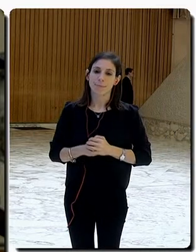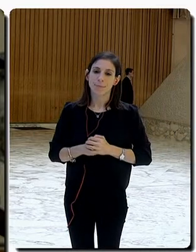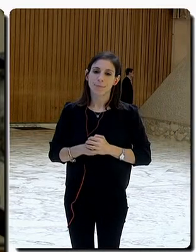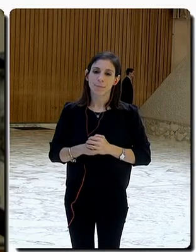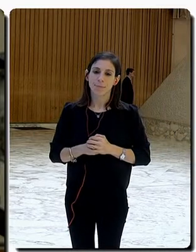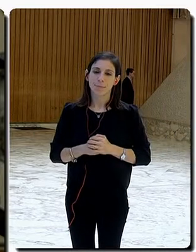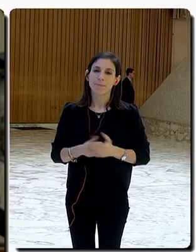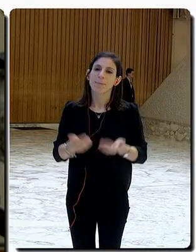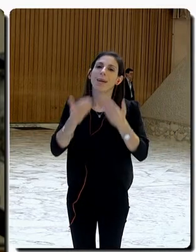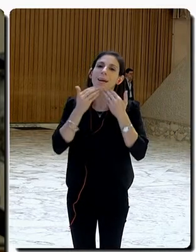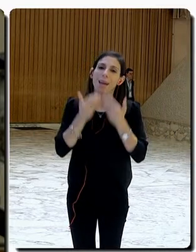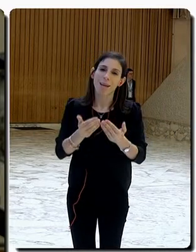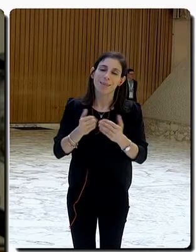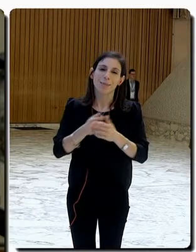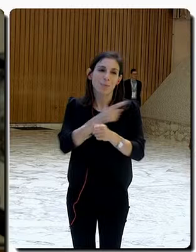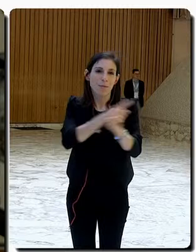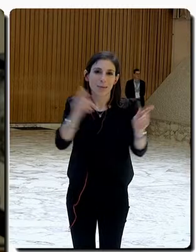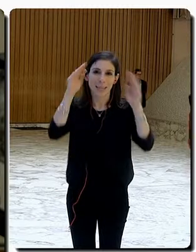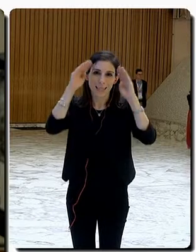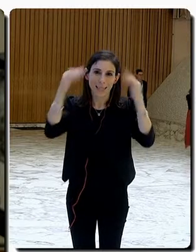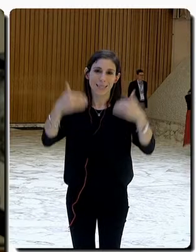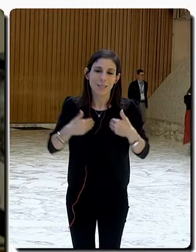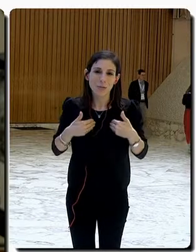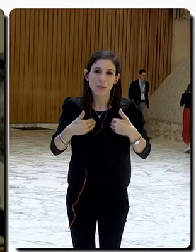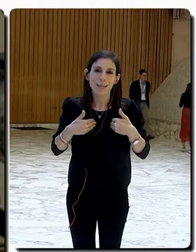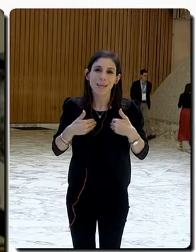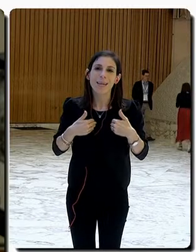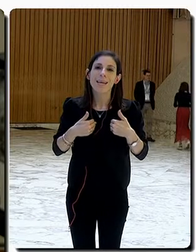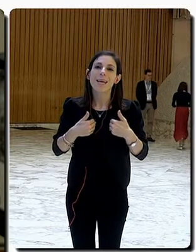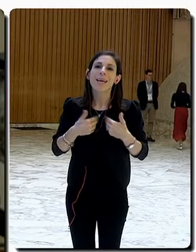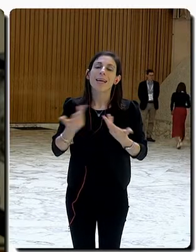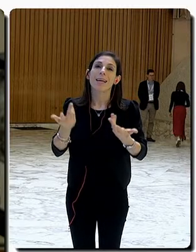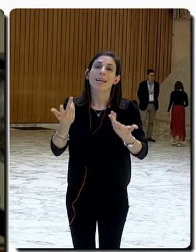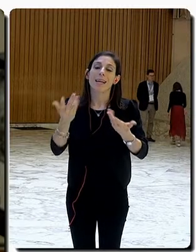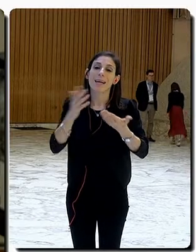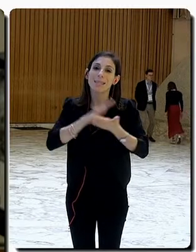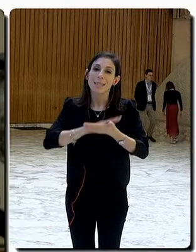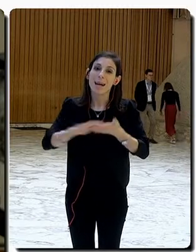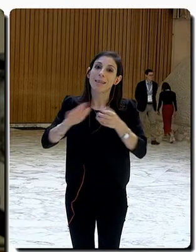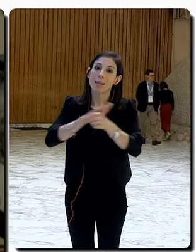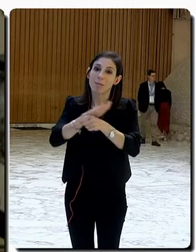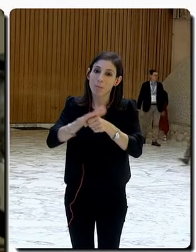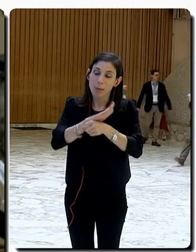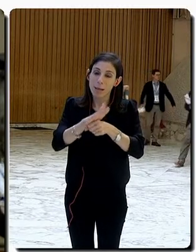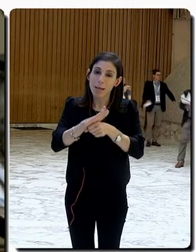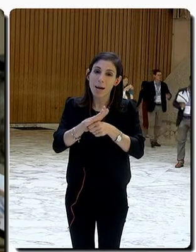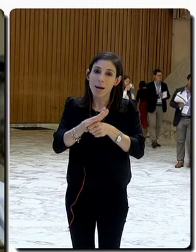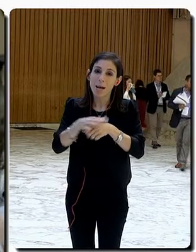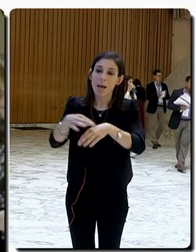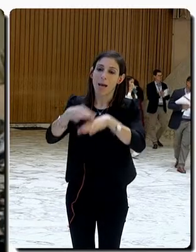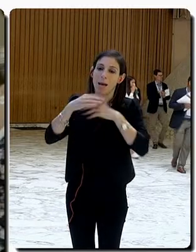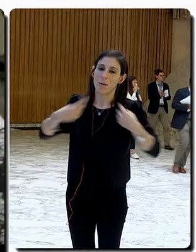Nous vous remercions pour votre attention et que la Sainte Famille nous porte dans ses prières.